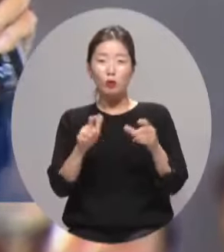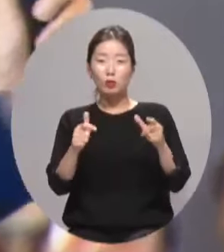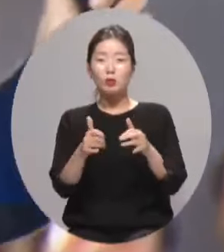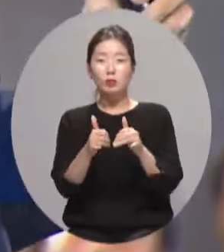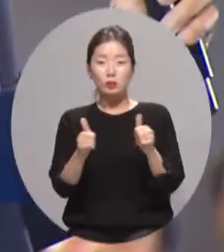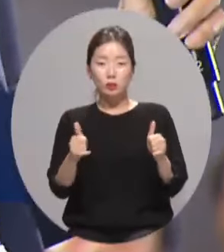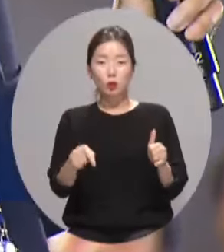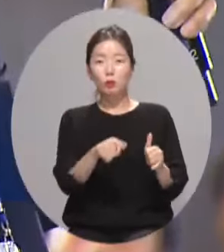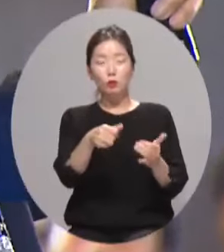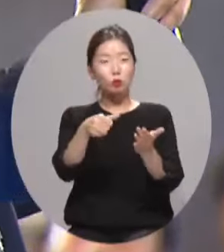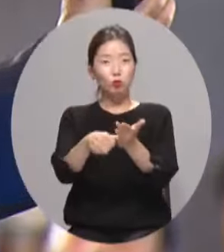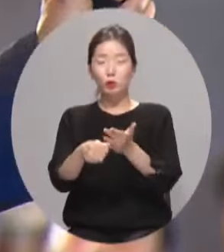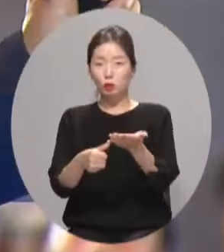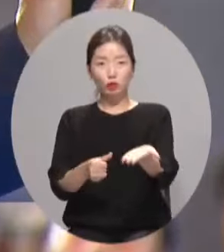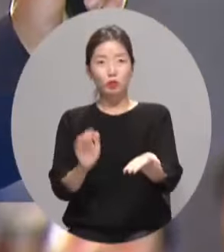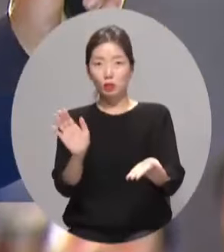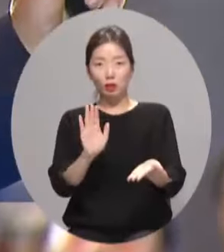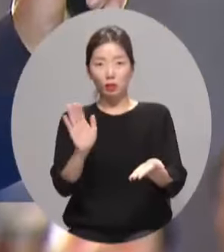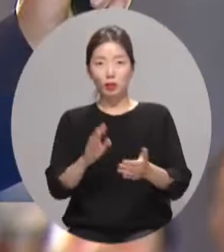도민들이 안 찍을 거예요.